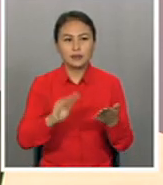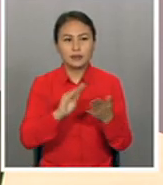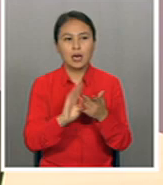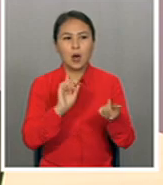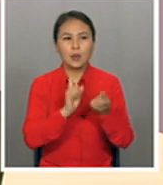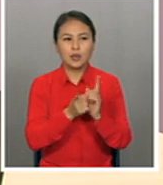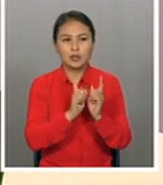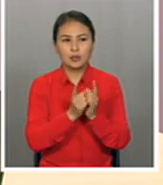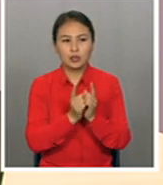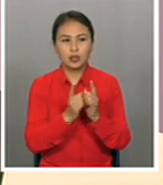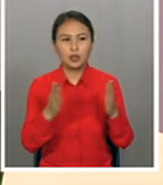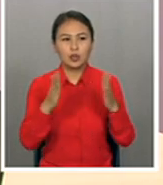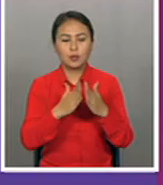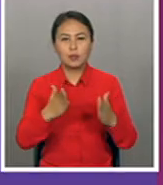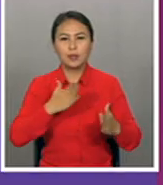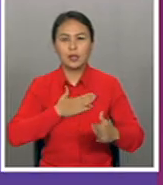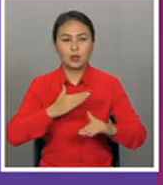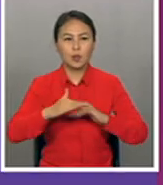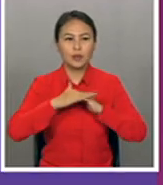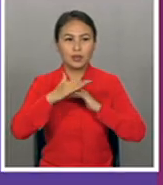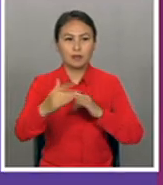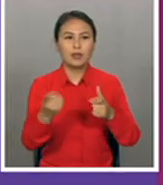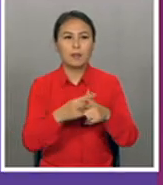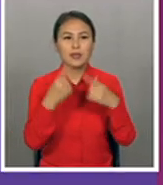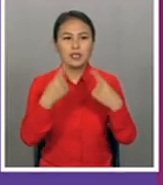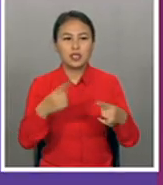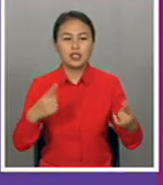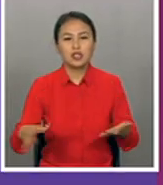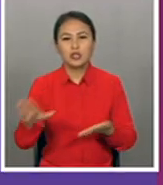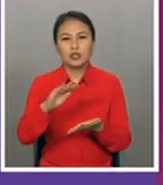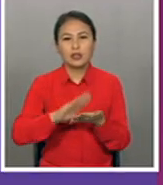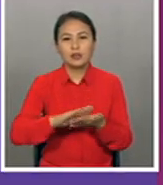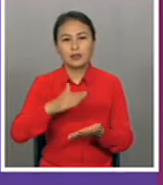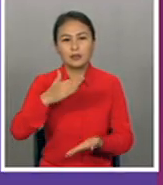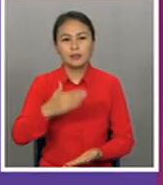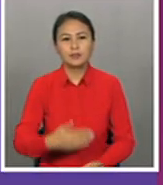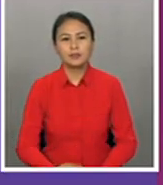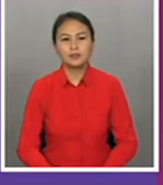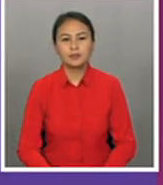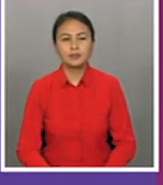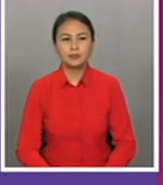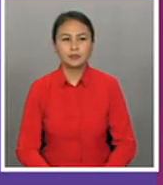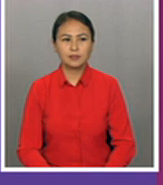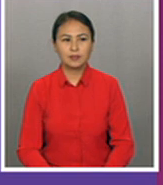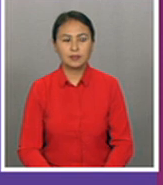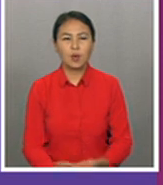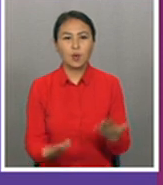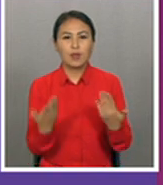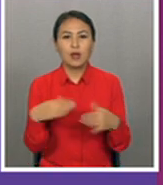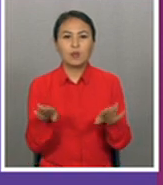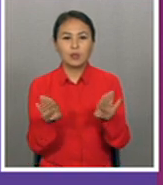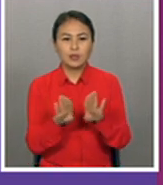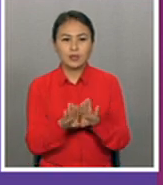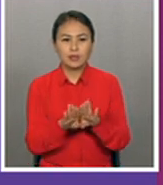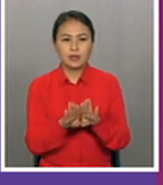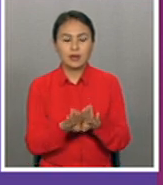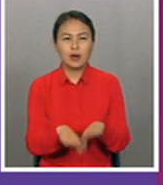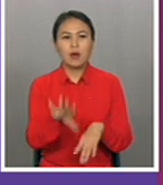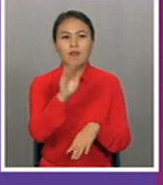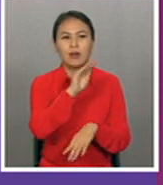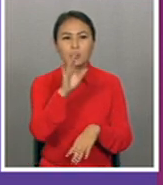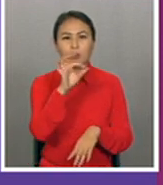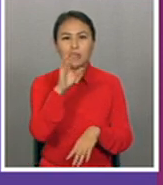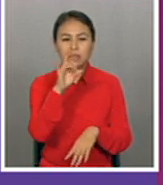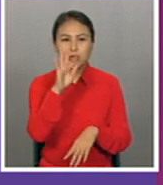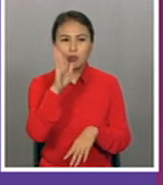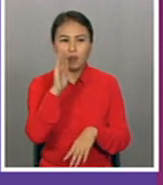аудармашы. «Үйім менің отаным» тағы басқа жыр жинақтары бар. Олай болса, балалар, Фариза